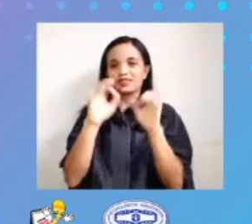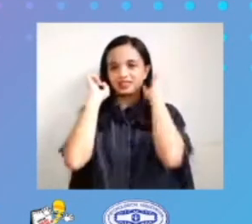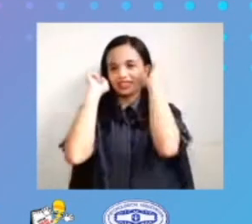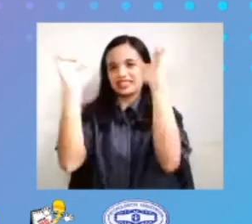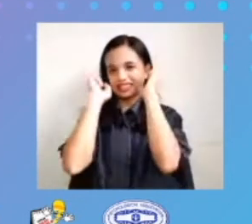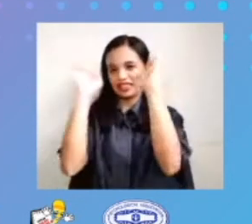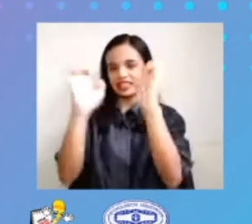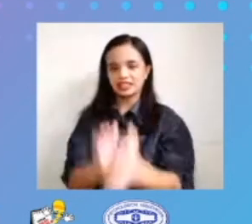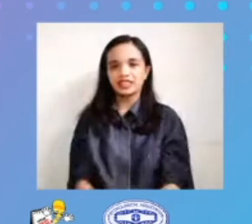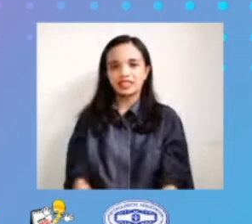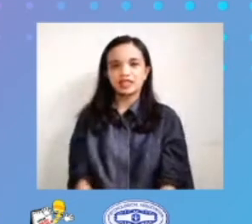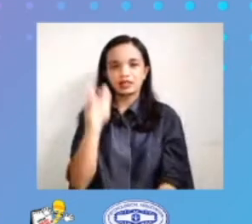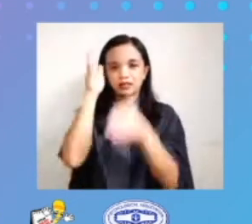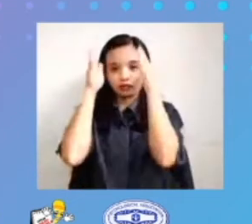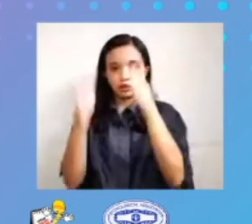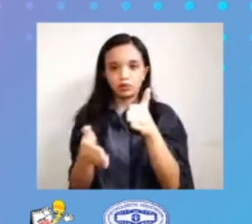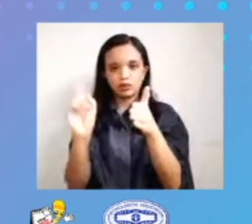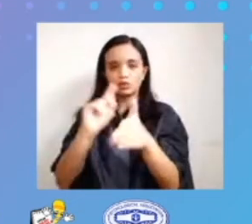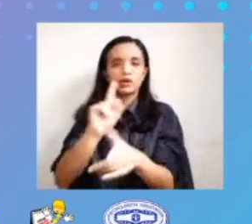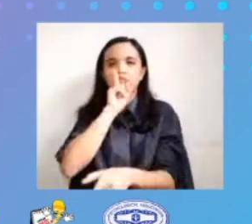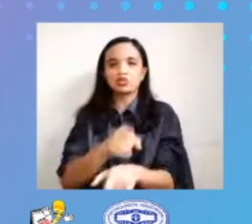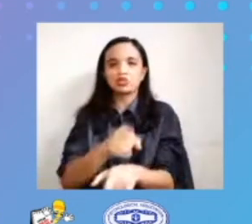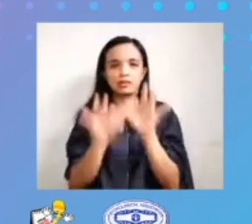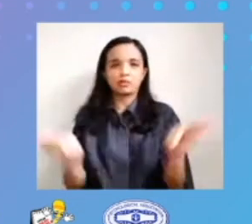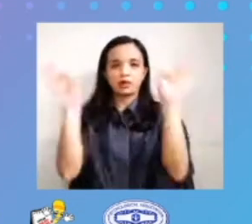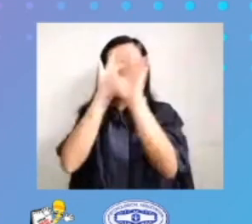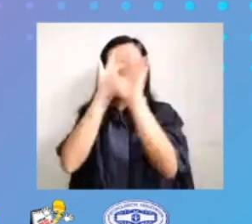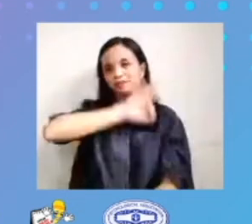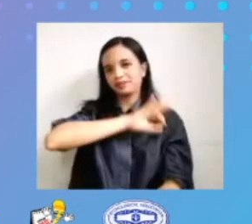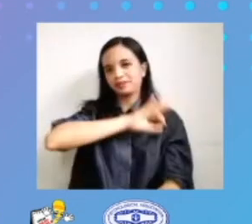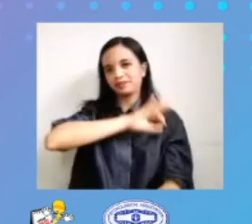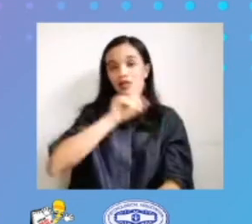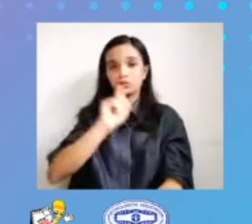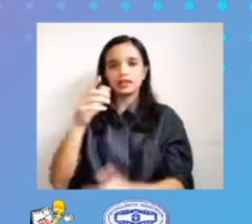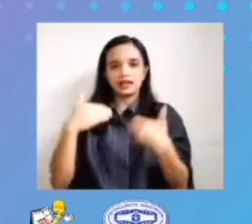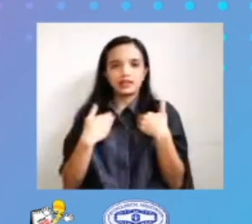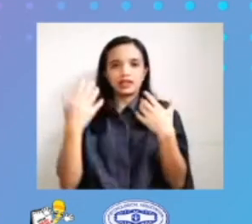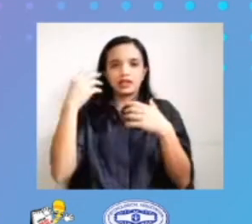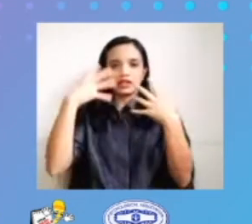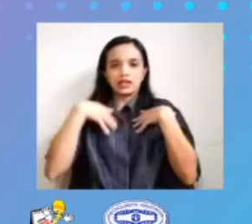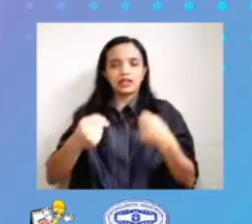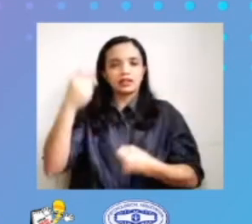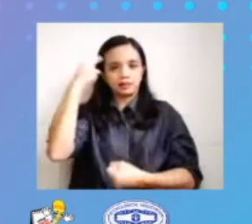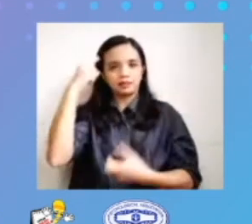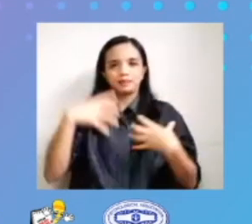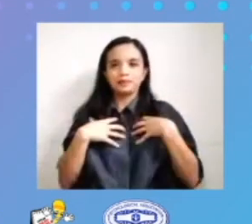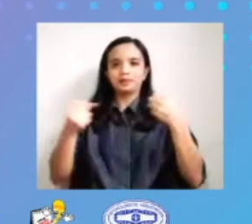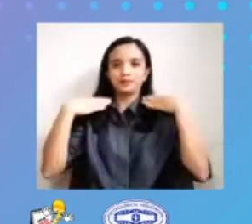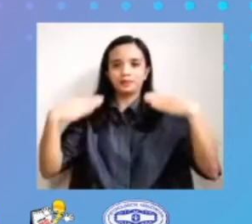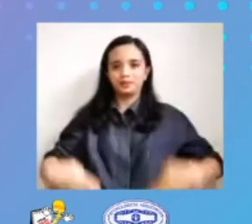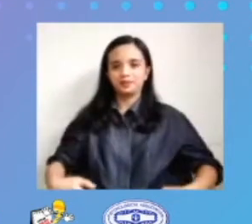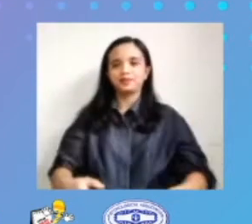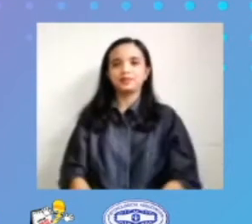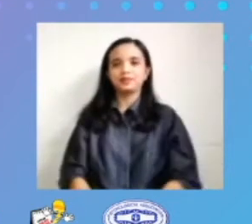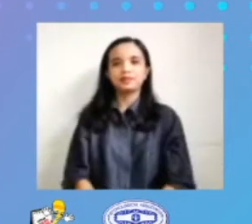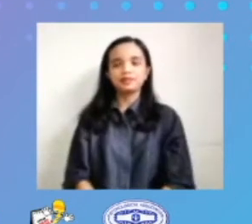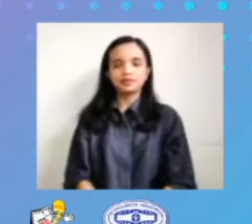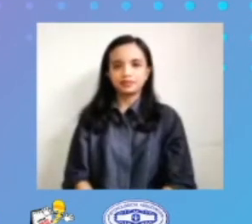Norte and Masbate, maray na aga po sa inyong pagkagustan. And of course, ito, shout out din sa